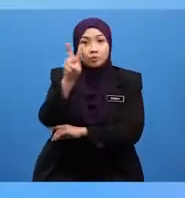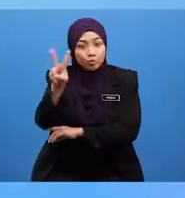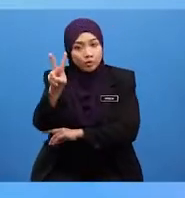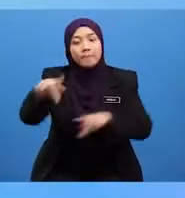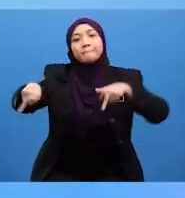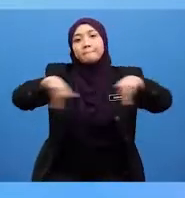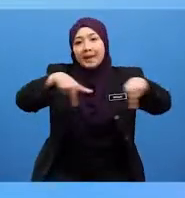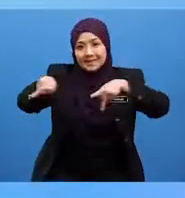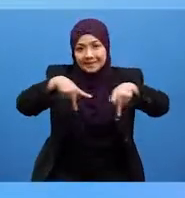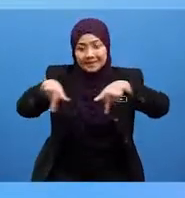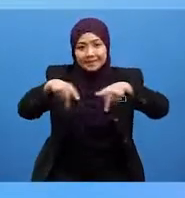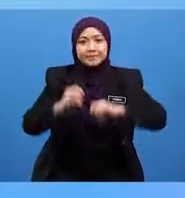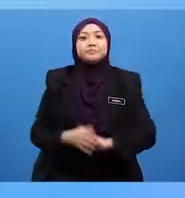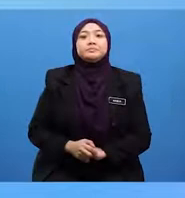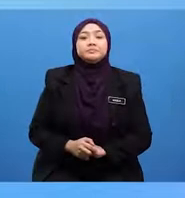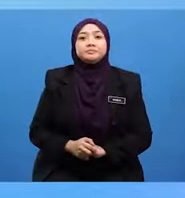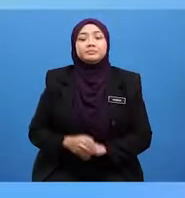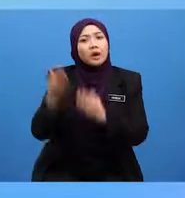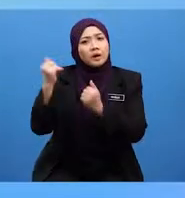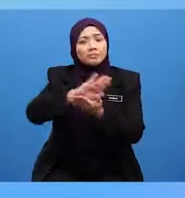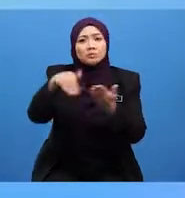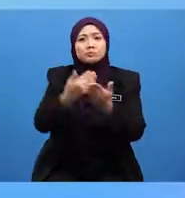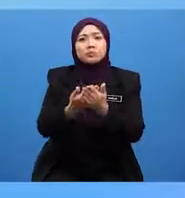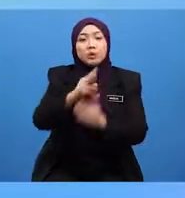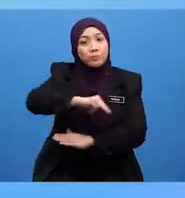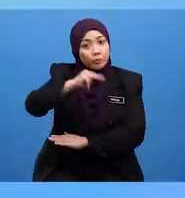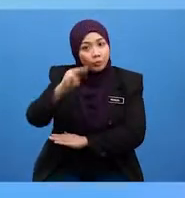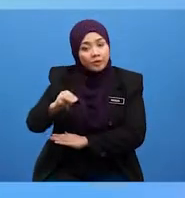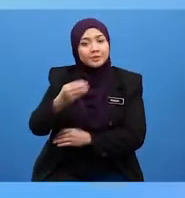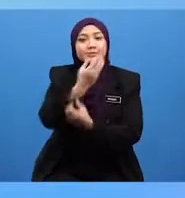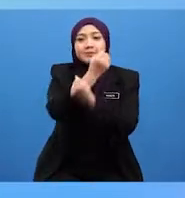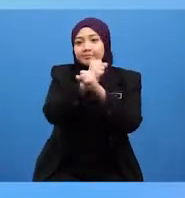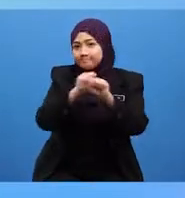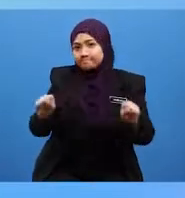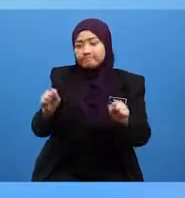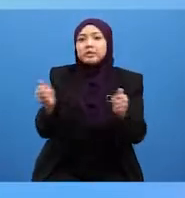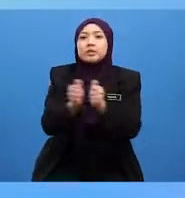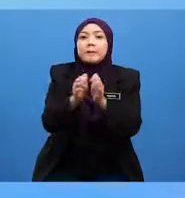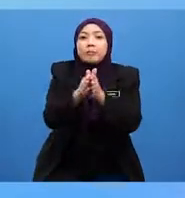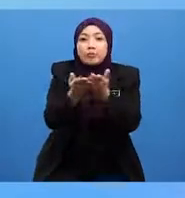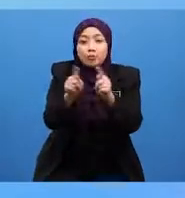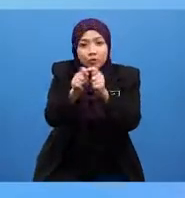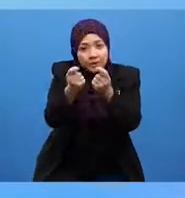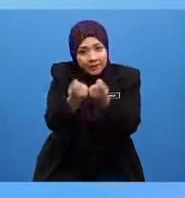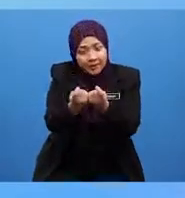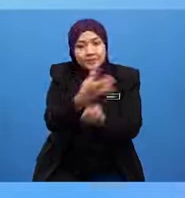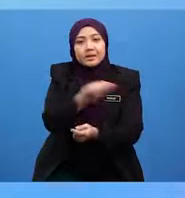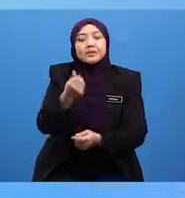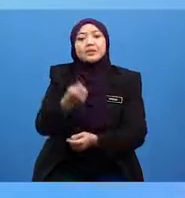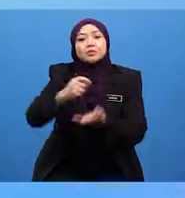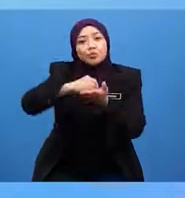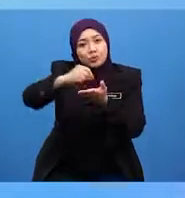plastik. Diharapkan semua murid telah bersedia dengan buku teks sains dan alat tulis